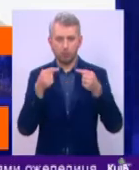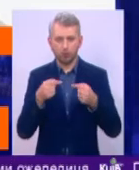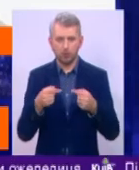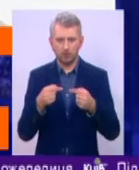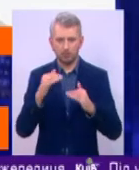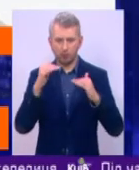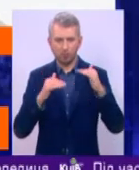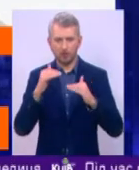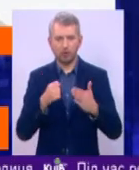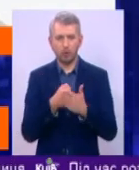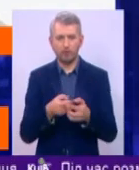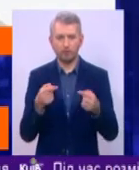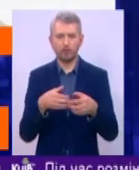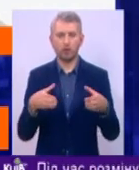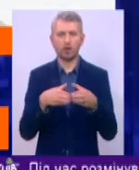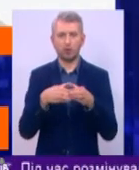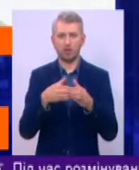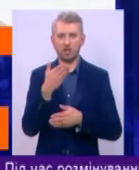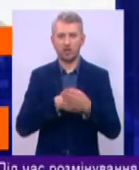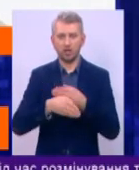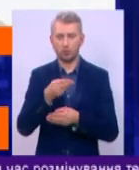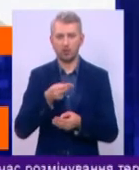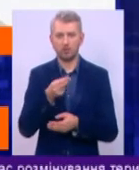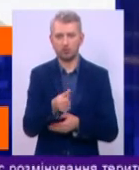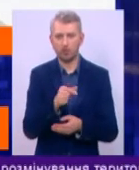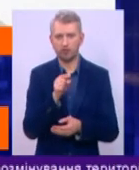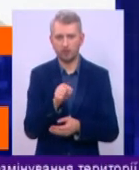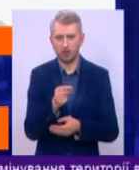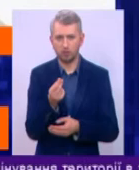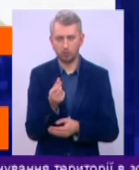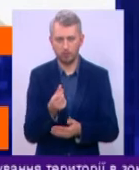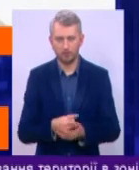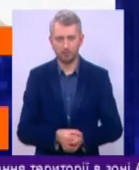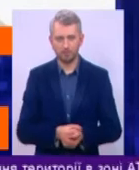відповідної категорії інвалідності виплачується ця сума.